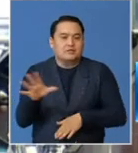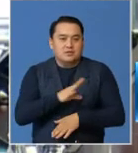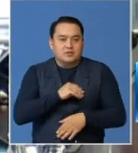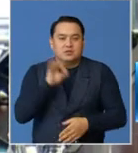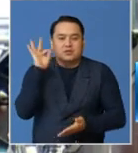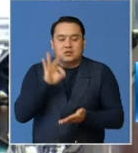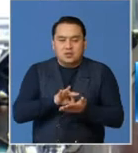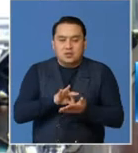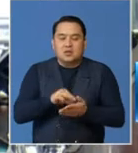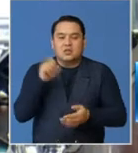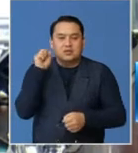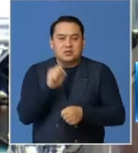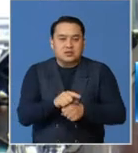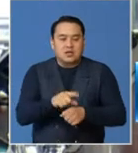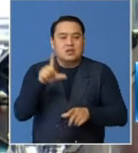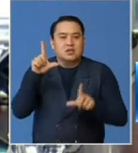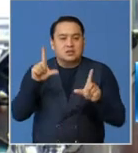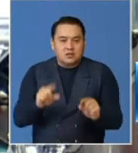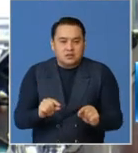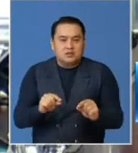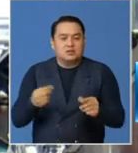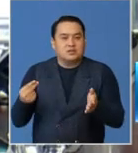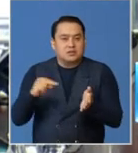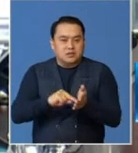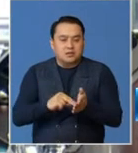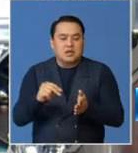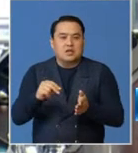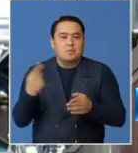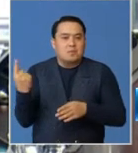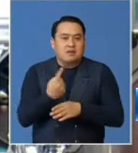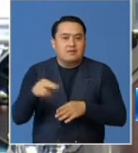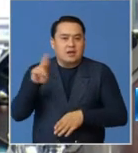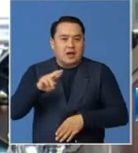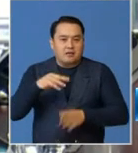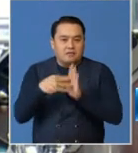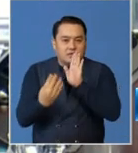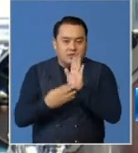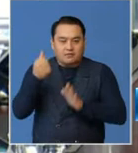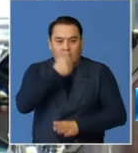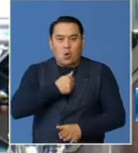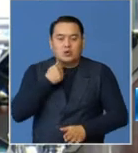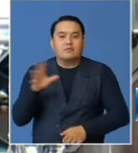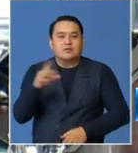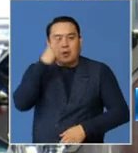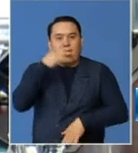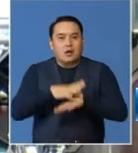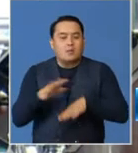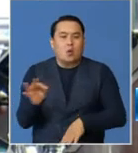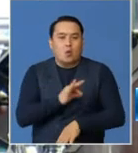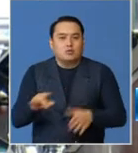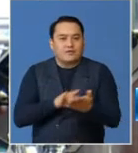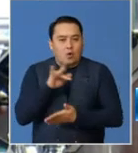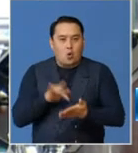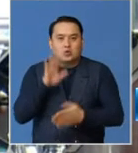поставленные задачи по снижению тарифов должны вступить в силу с 1 января 2019 года. Всем акимам областей и